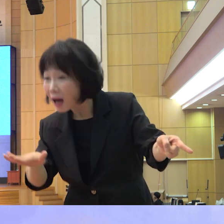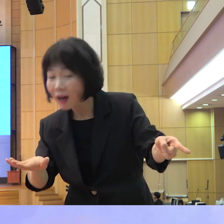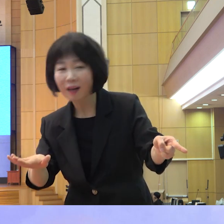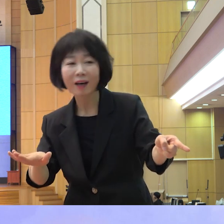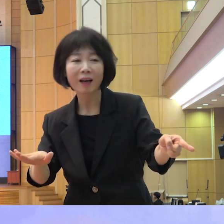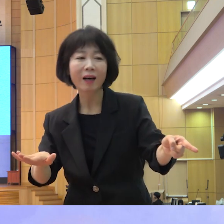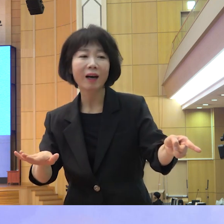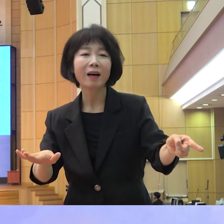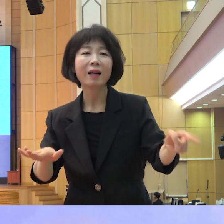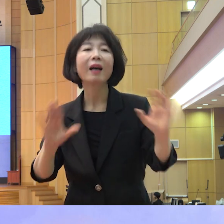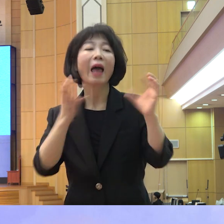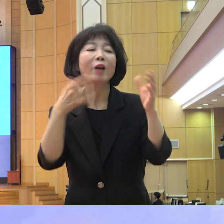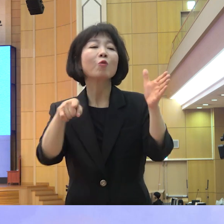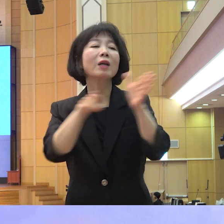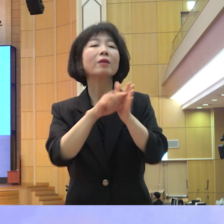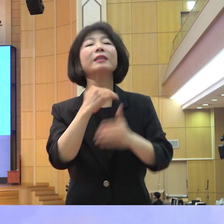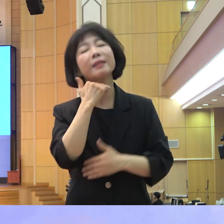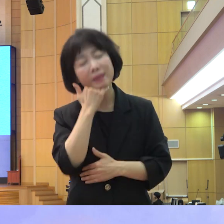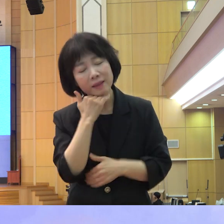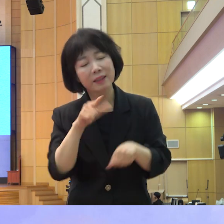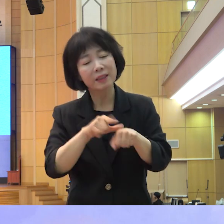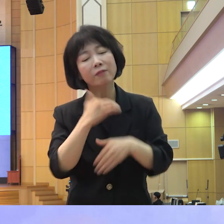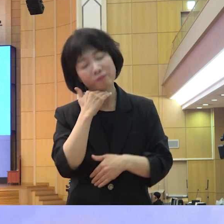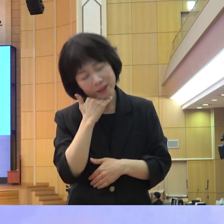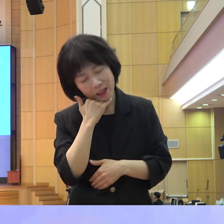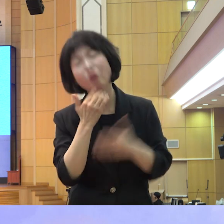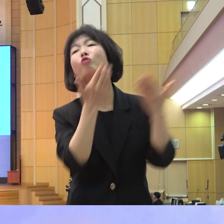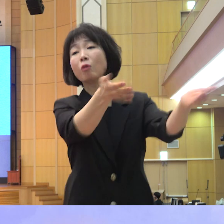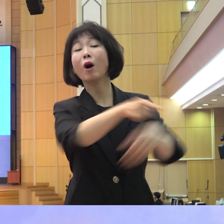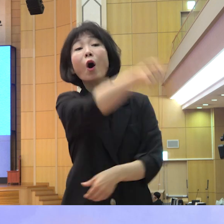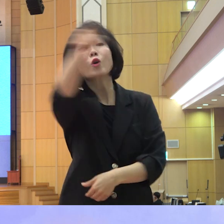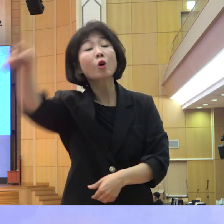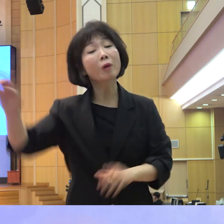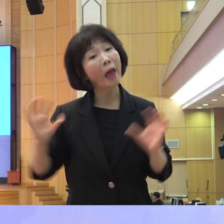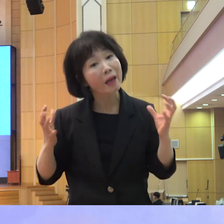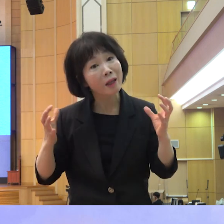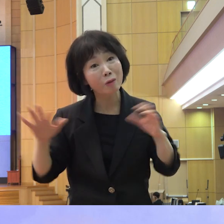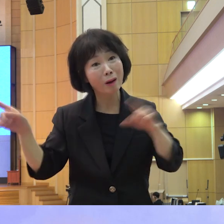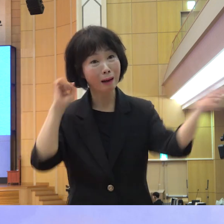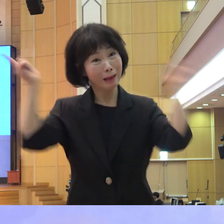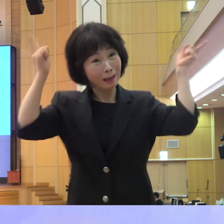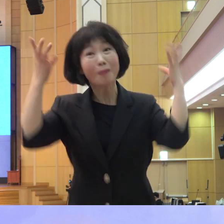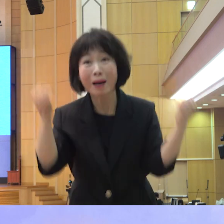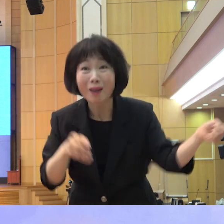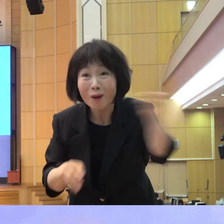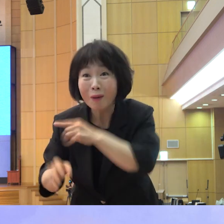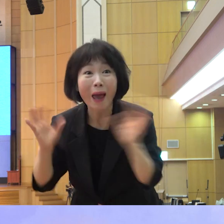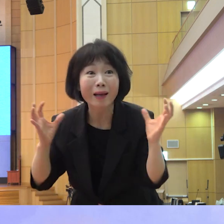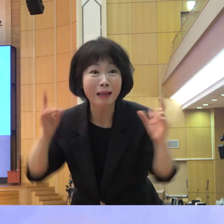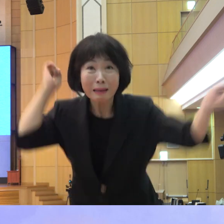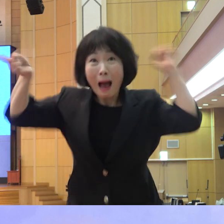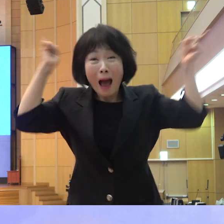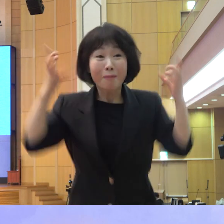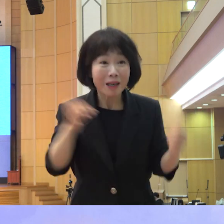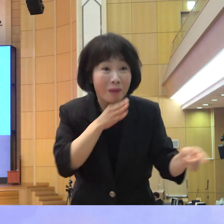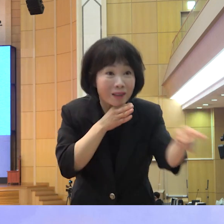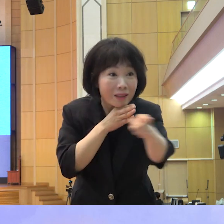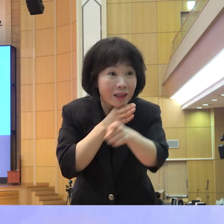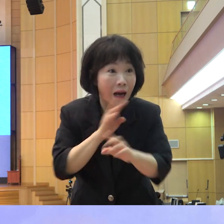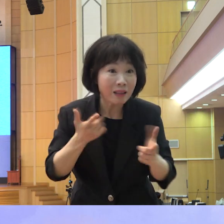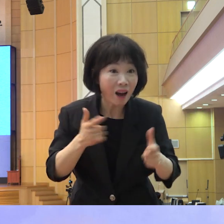바로 기다림이라는 거죠. 여러분들 어렸을 때 장난 한번 안 쳐봤습니까? 저 엄청